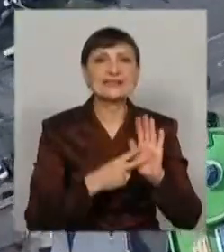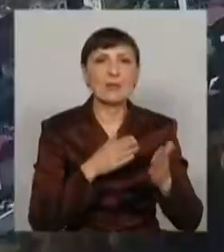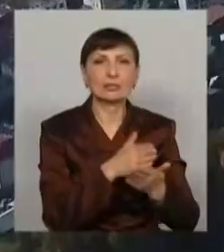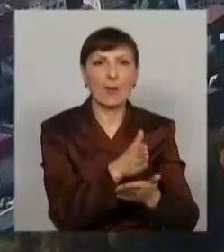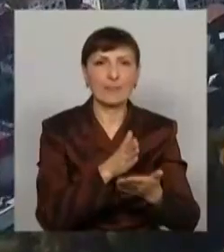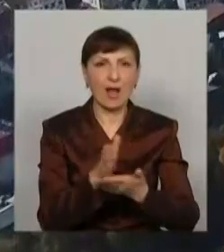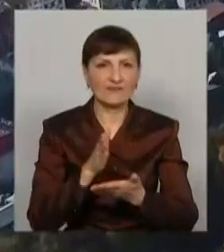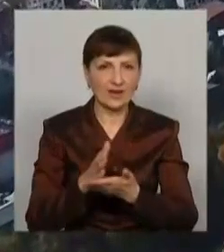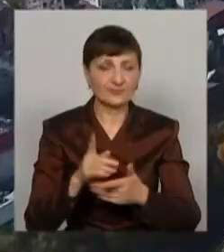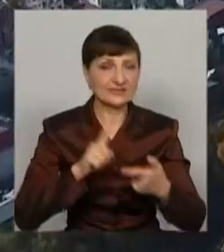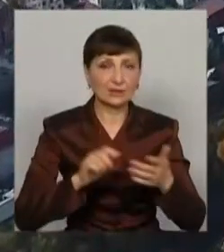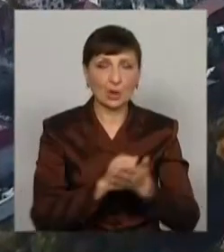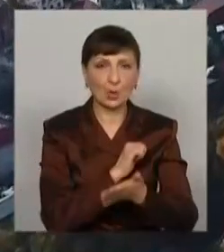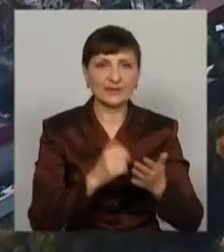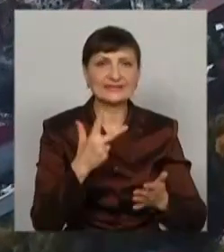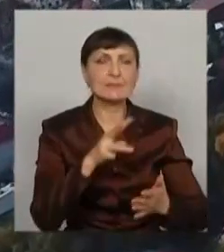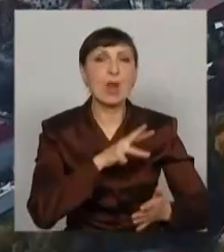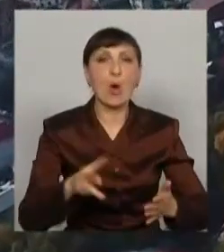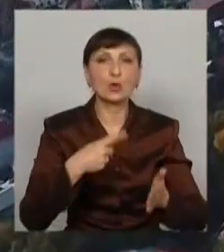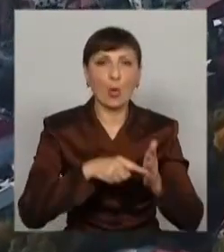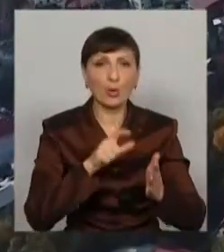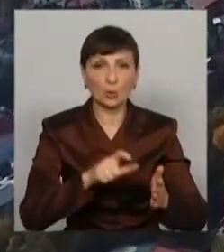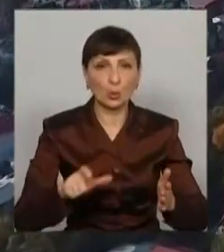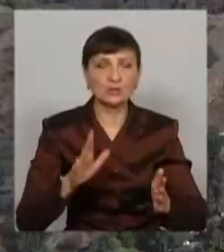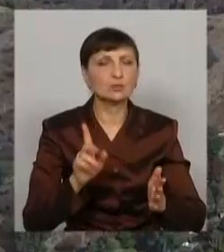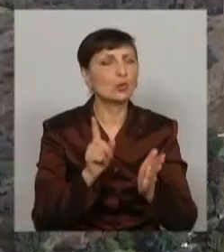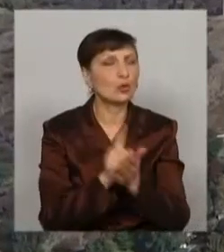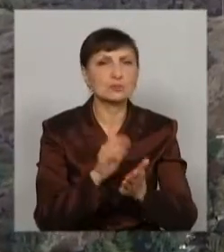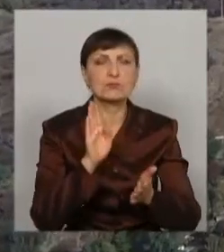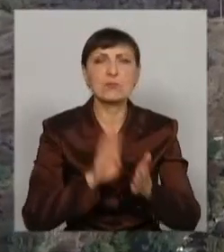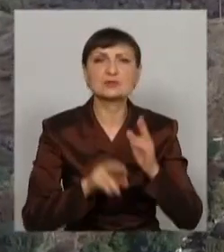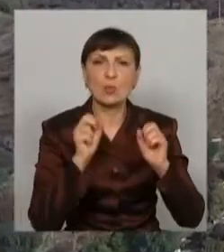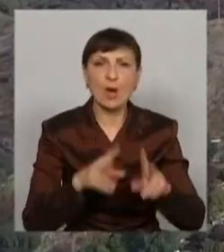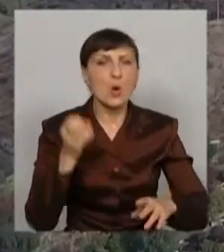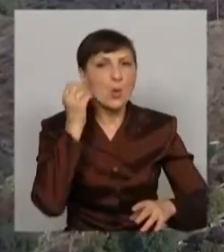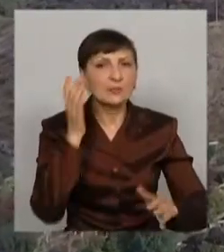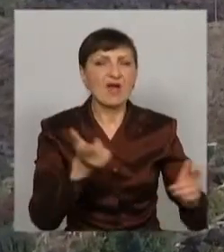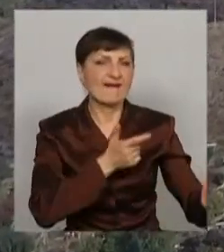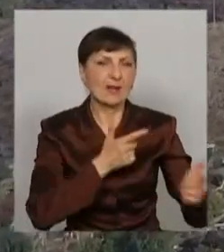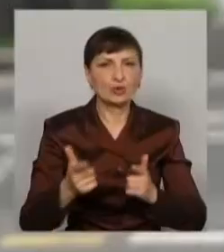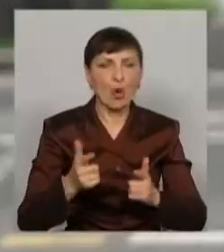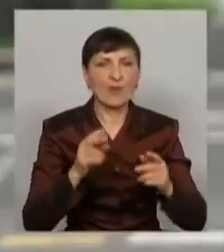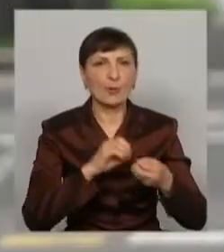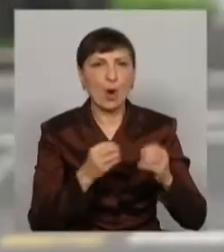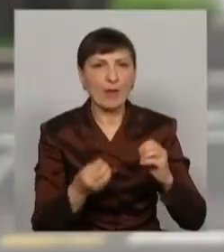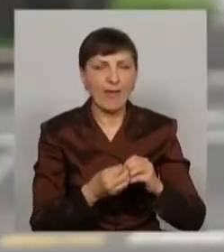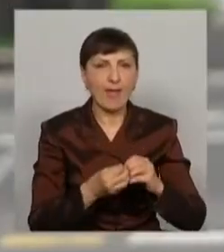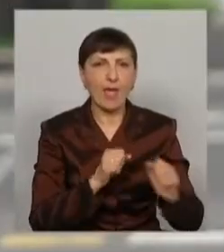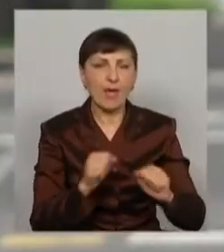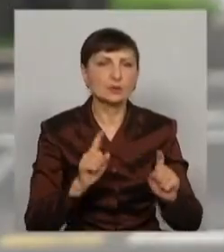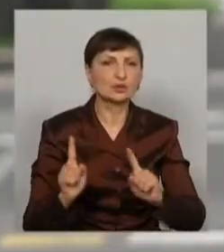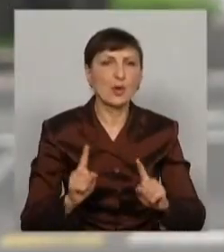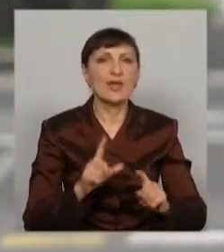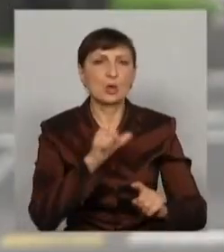направлений. Согласно документу, 3-миллионный мегаполис должен стать безопасным, умным, готовым к чрезвычайным ситуациям и вызывающим